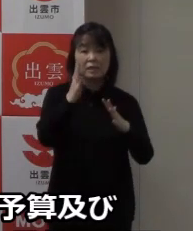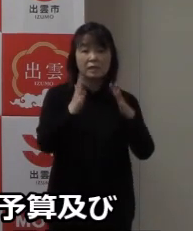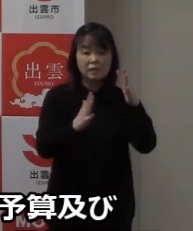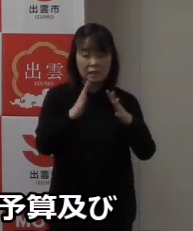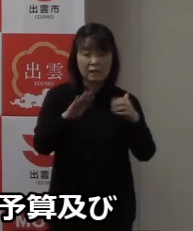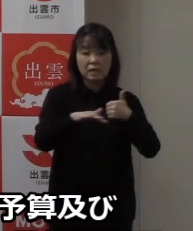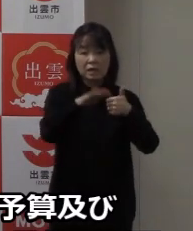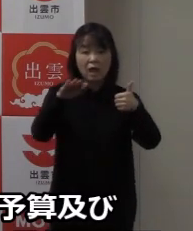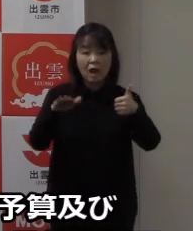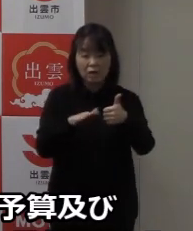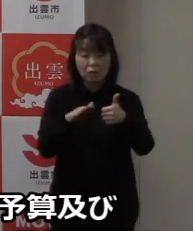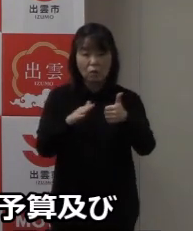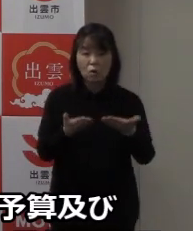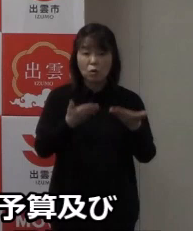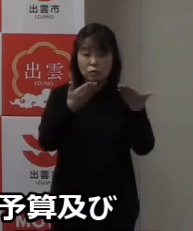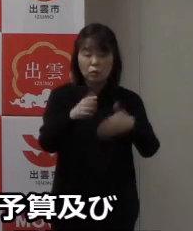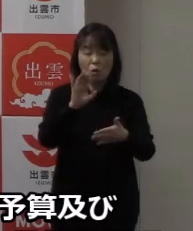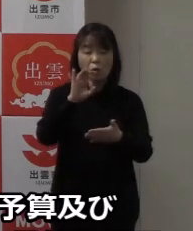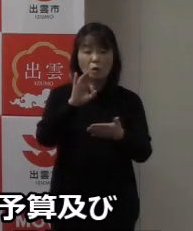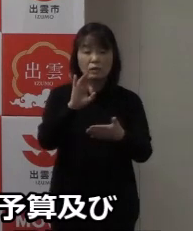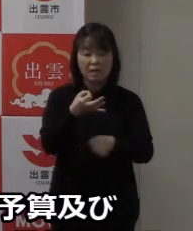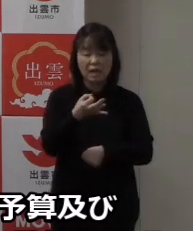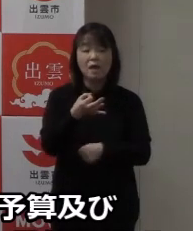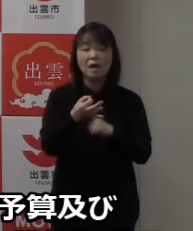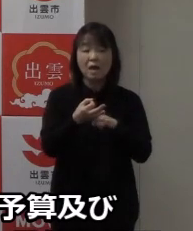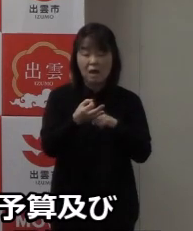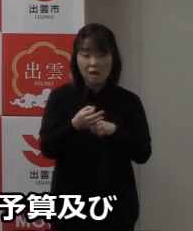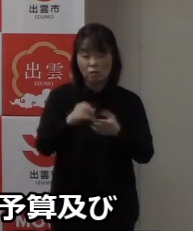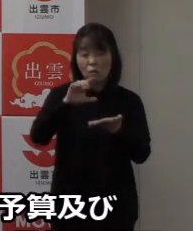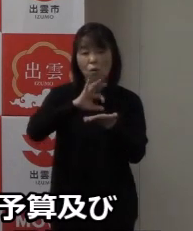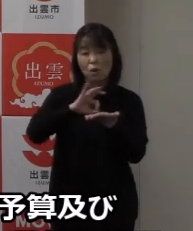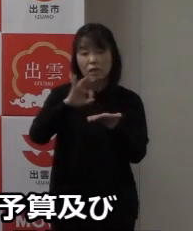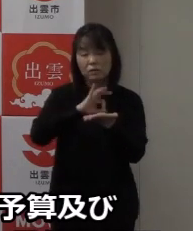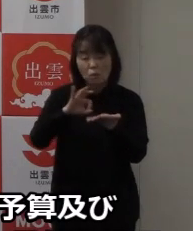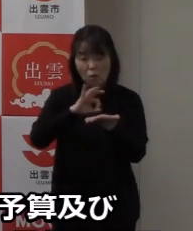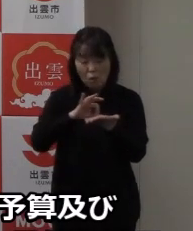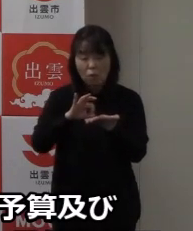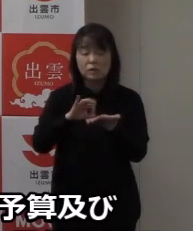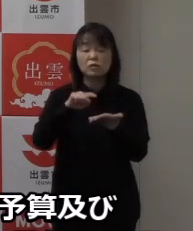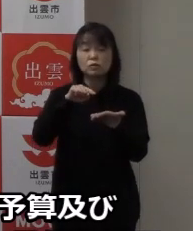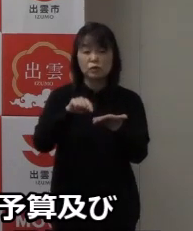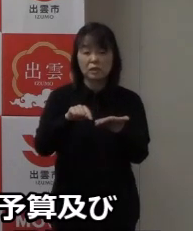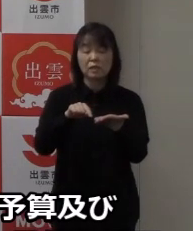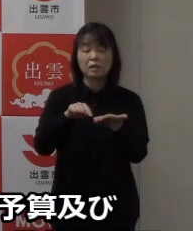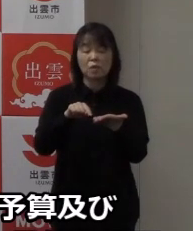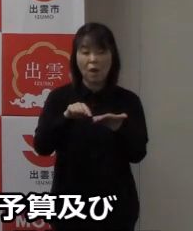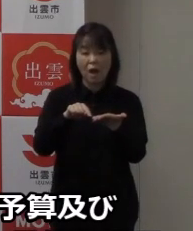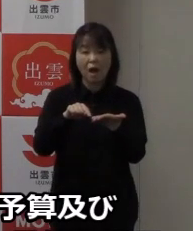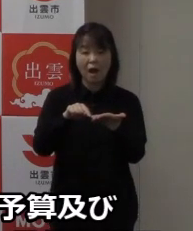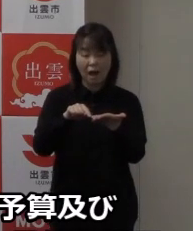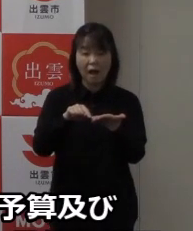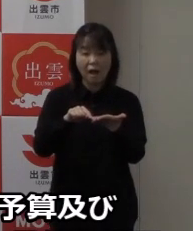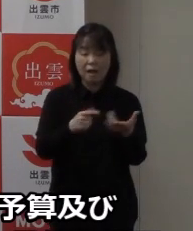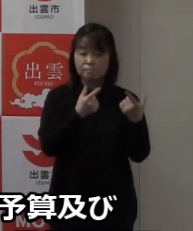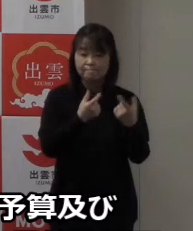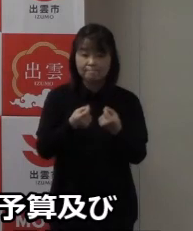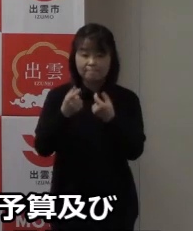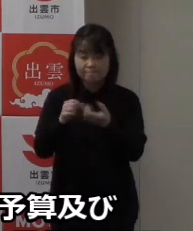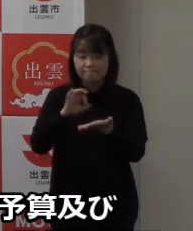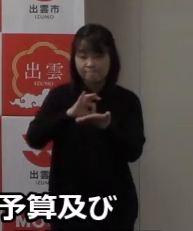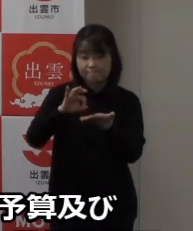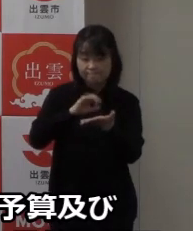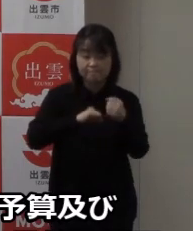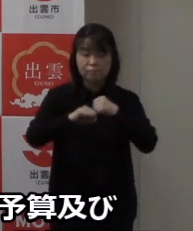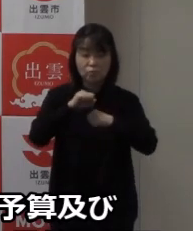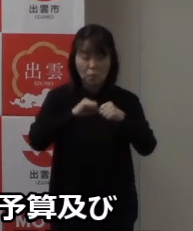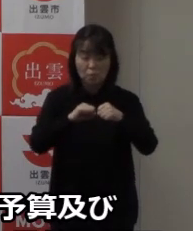用については、新規も交えてですね、しっかりと活用していきたいというふうに思